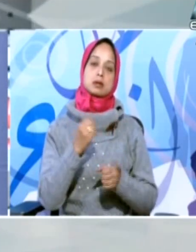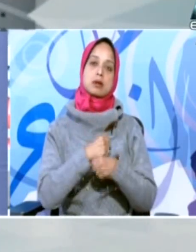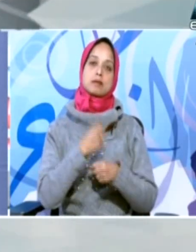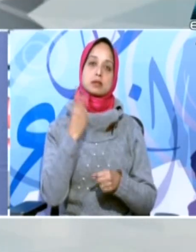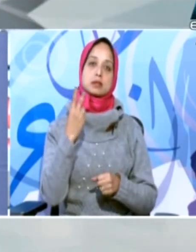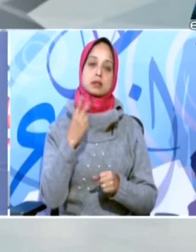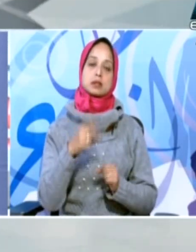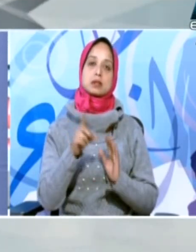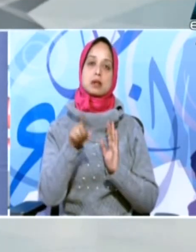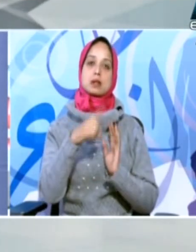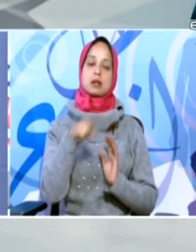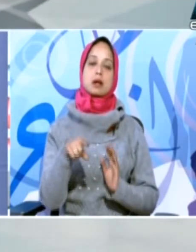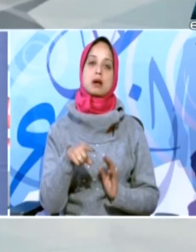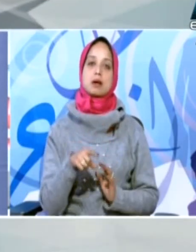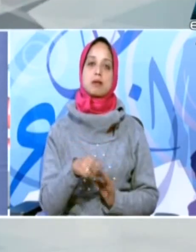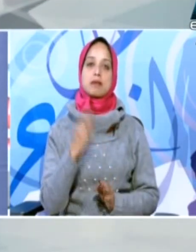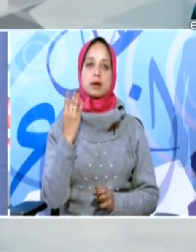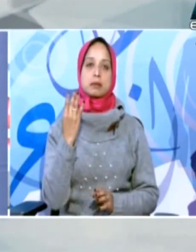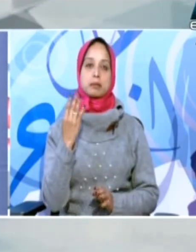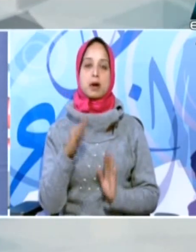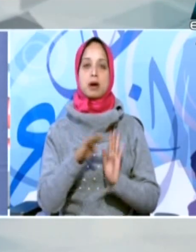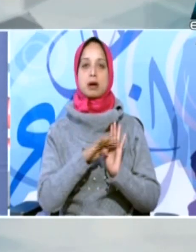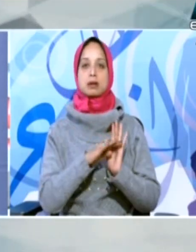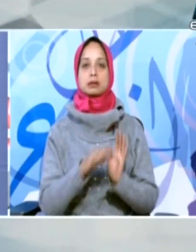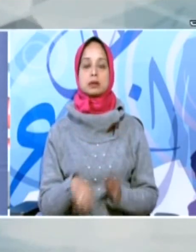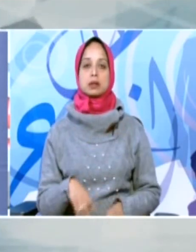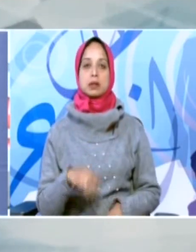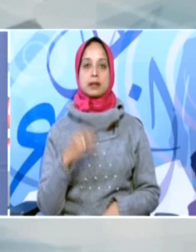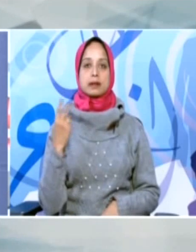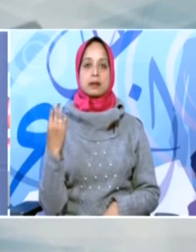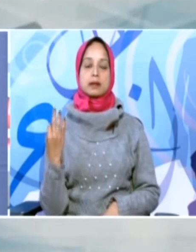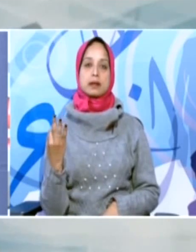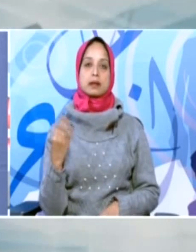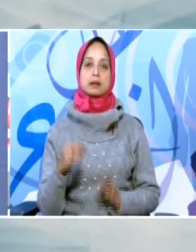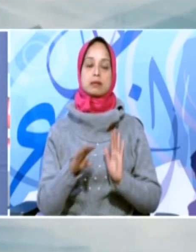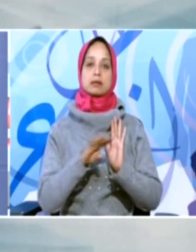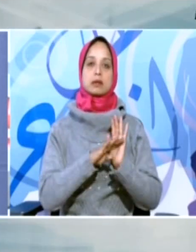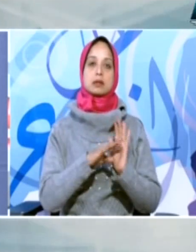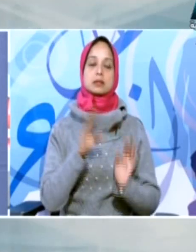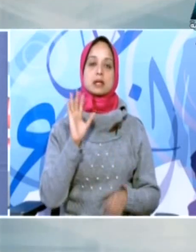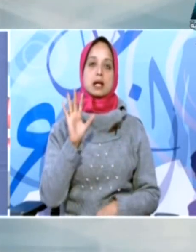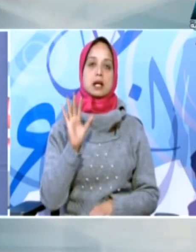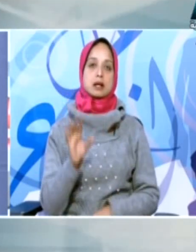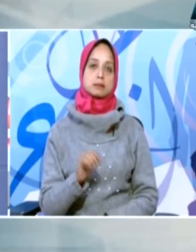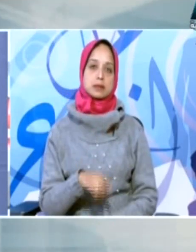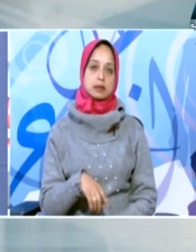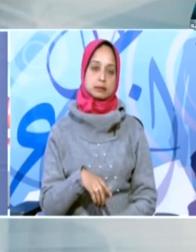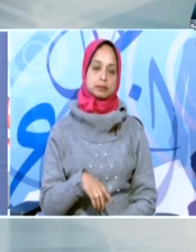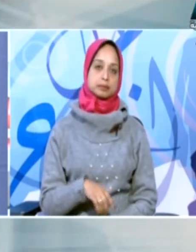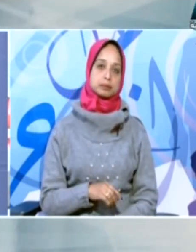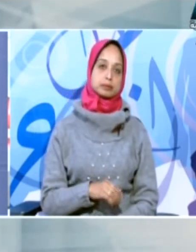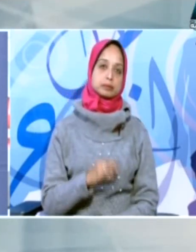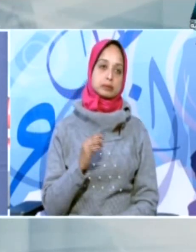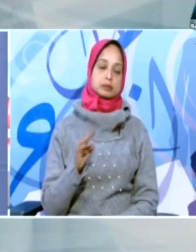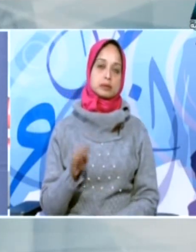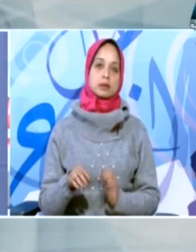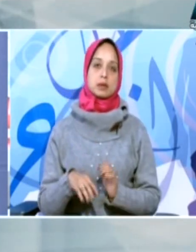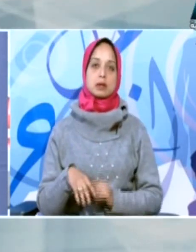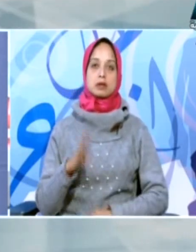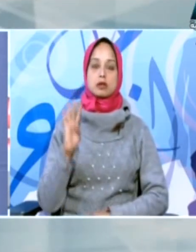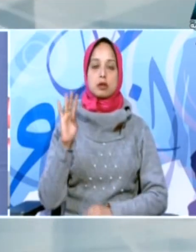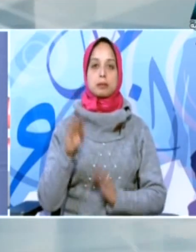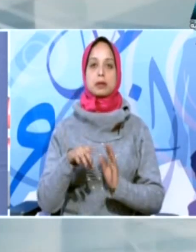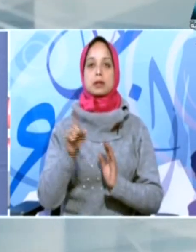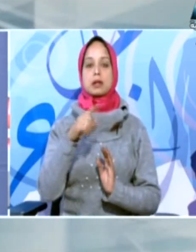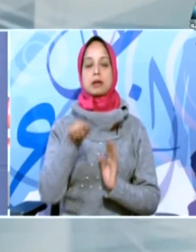4. التحفظ الثالث اتلغى في النص 5. التحفظ الرابع اتلغى في النص 4. فنخلي